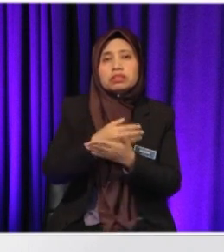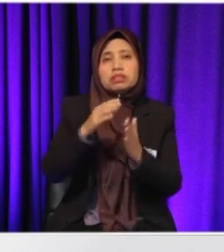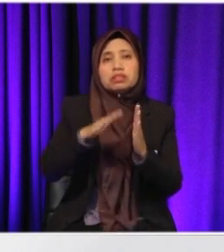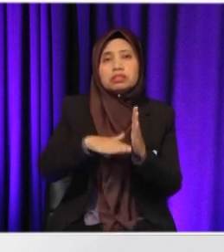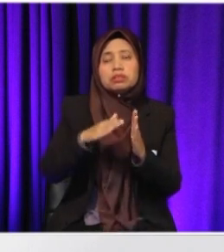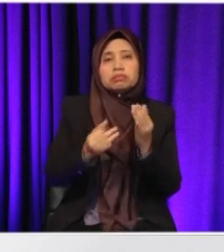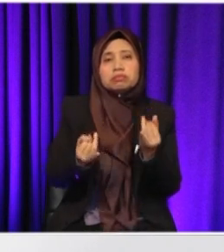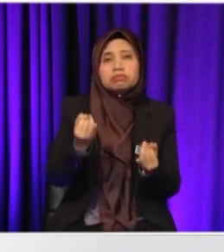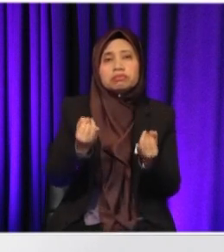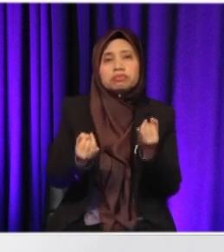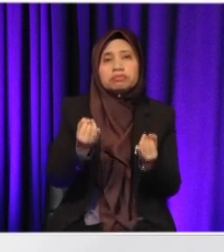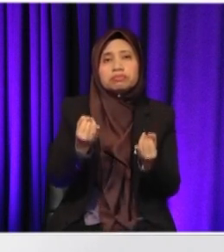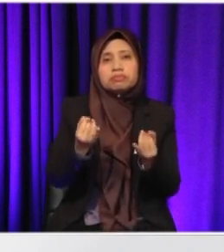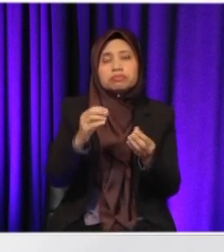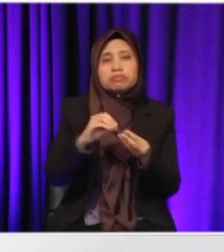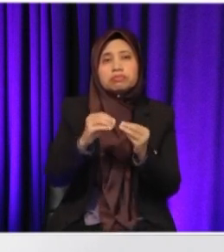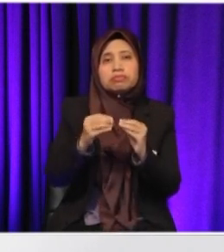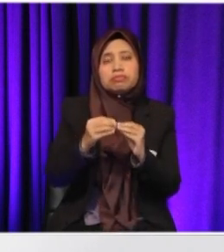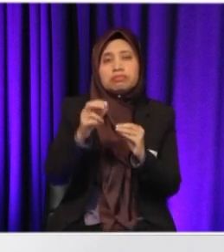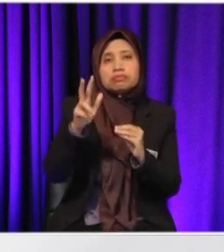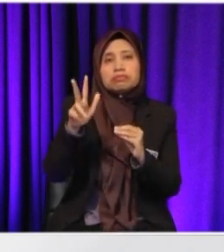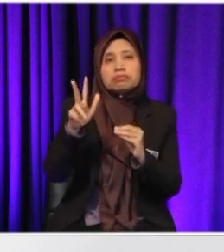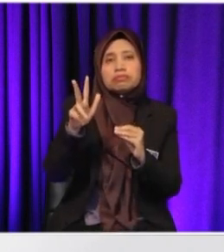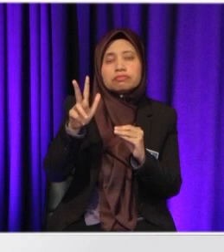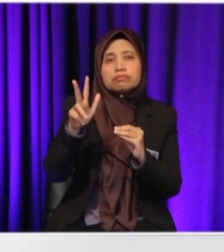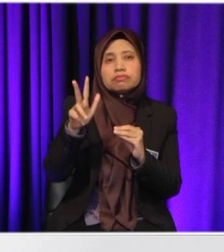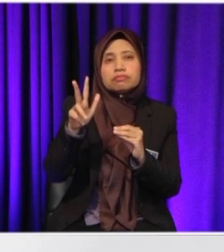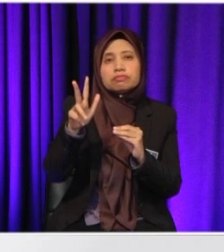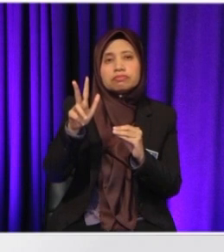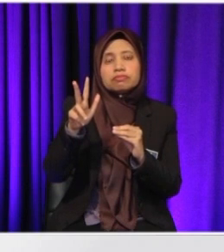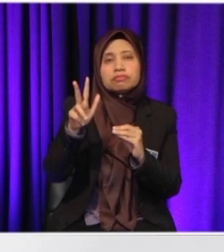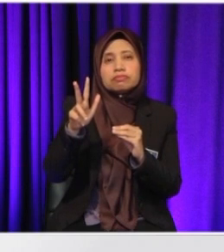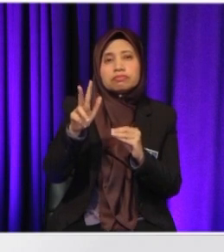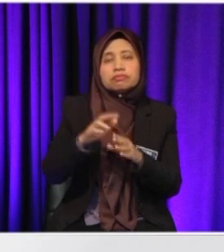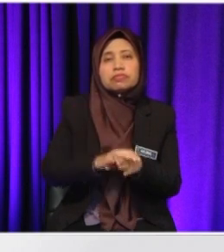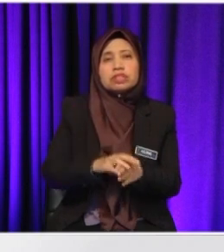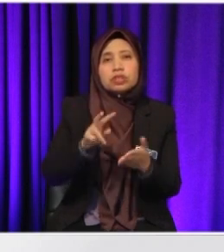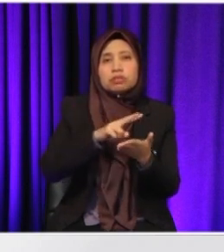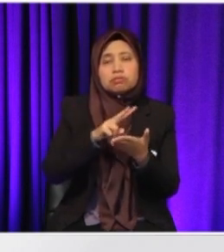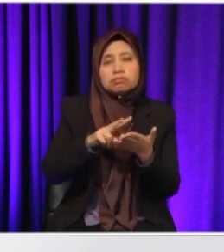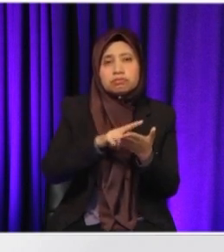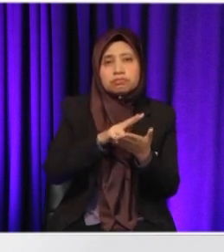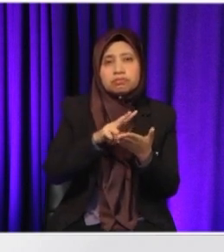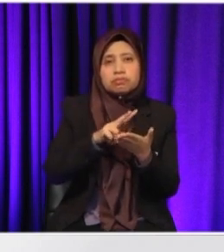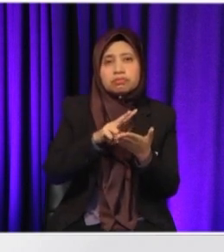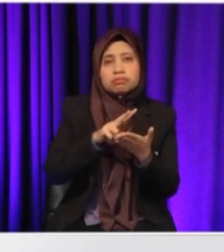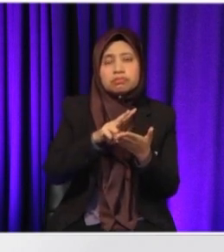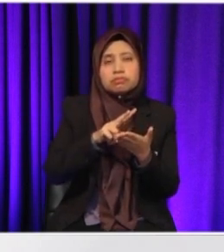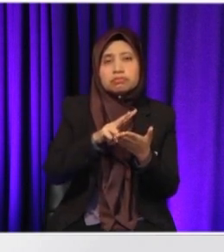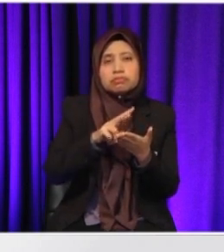seimbang. Tentang yang ketiga adalah orang ramai terkejut apabila mengetahui kata-kata